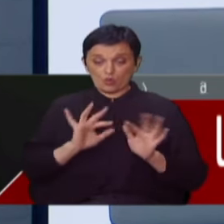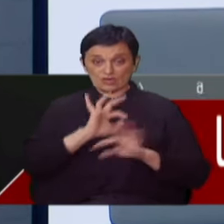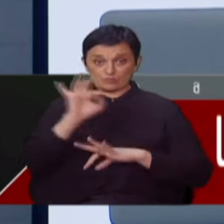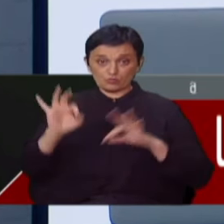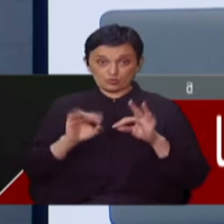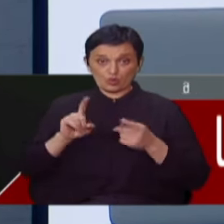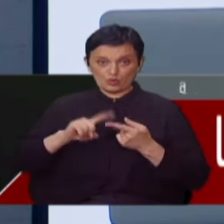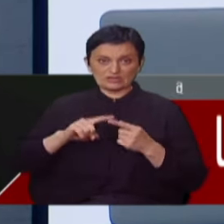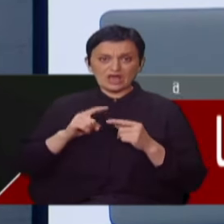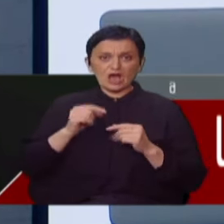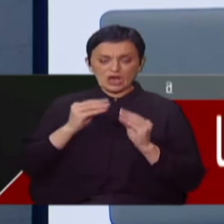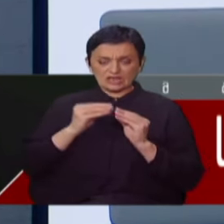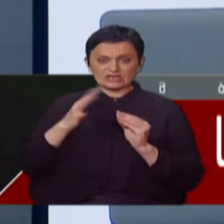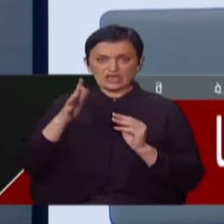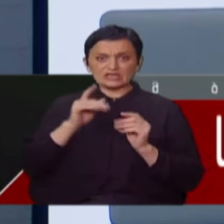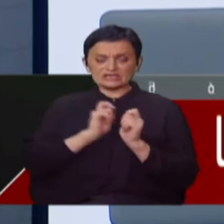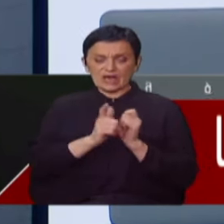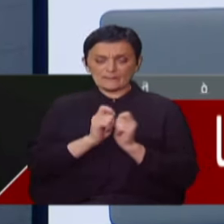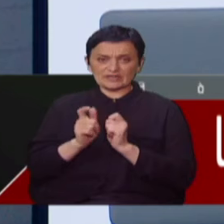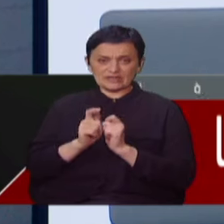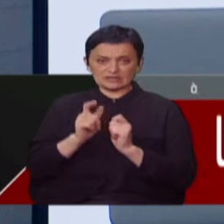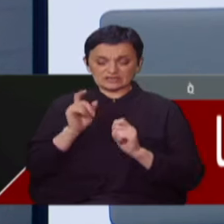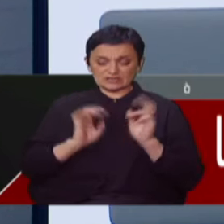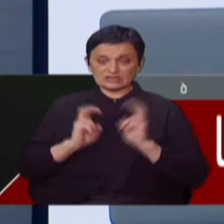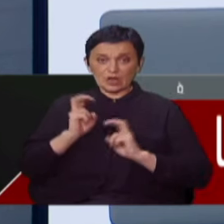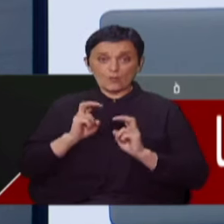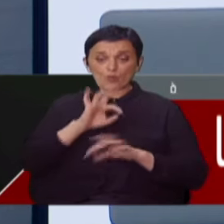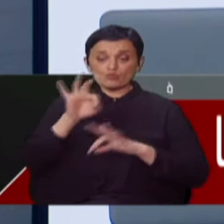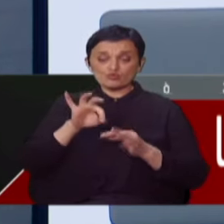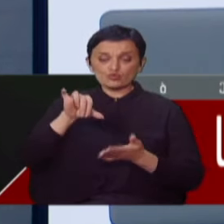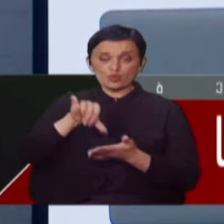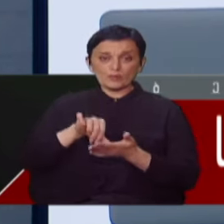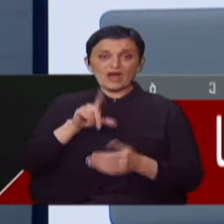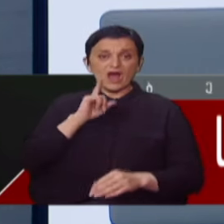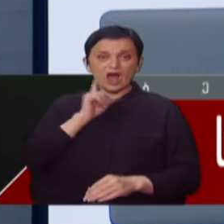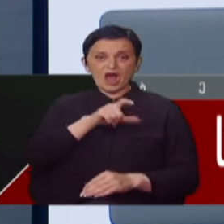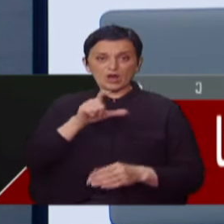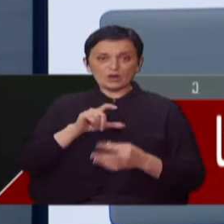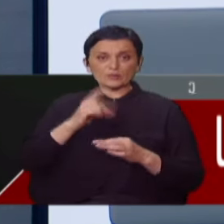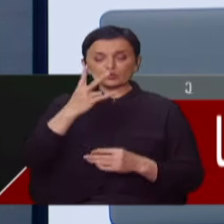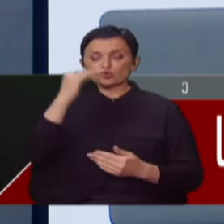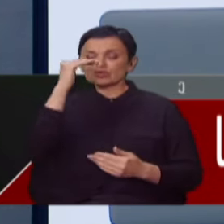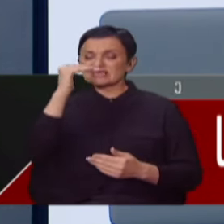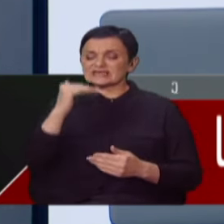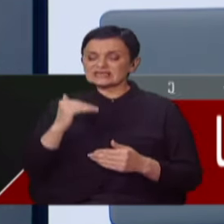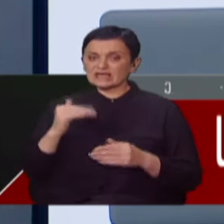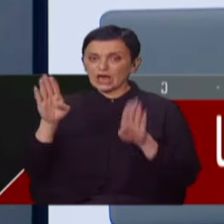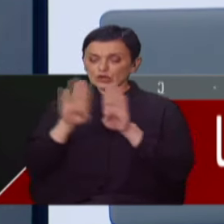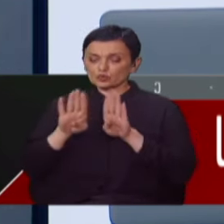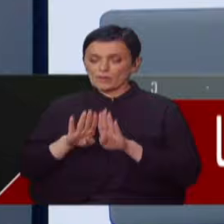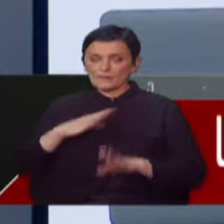პროექტის ფარგლებში უკვე ათეულობით საწარმო დაფინანსდა. პროექტში მონაწილეობის მისაღებად ახალგაზრდები გარკვეულ კრიტერიუმებს უნდა